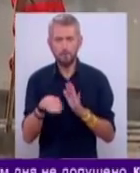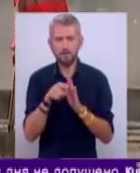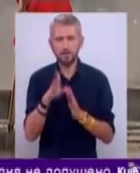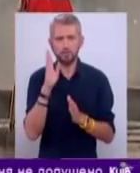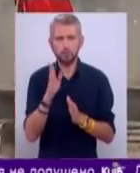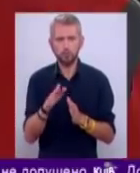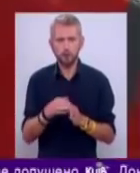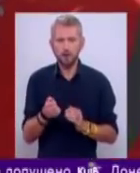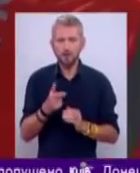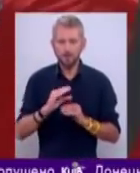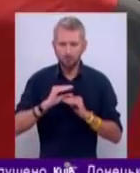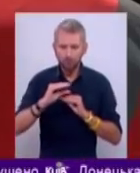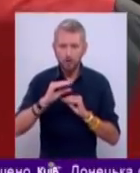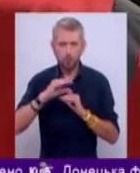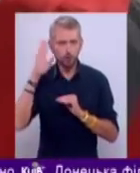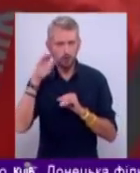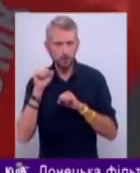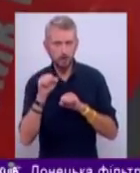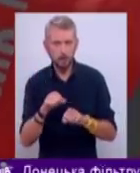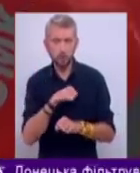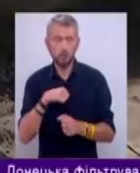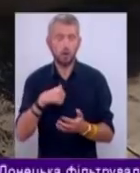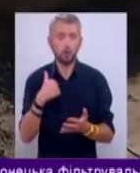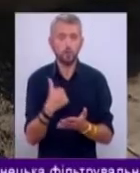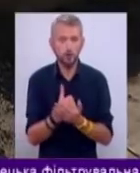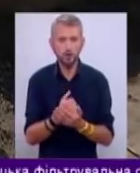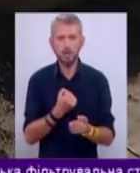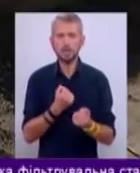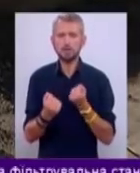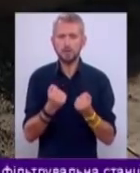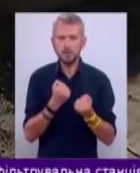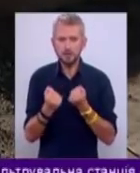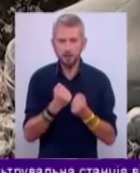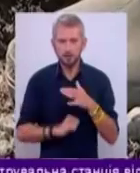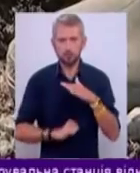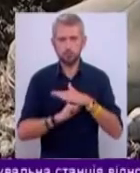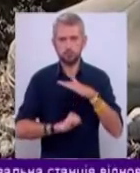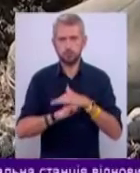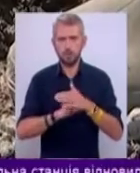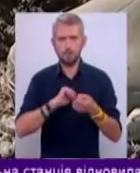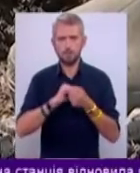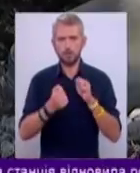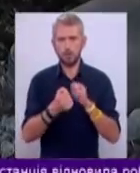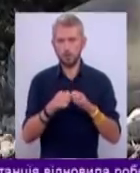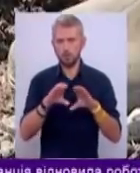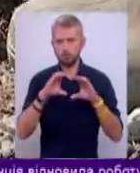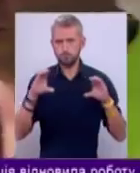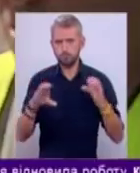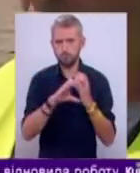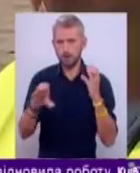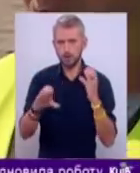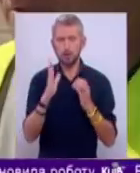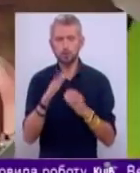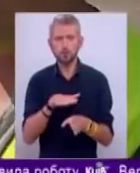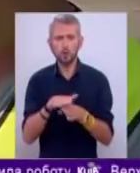влаштують кількашарову гідроізоляцію. Та чи не найголовніше – зміцнити прогонову будову – бетонні балки. Будемо виконувати